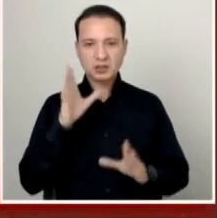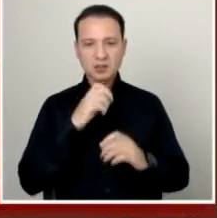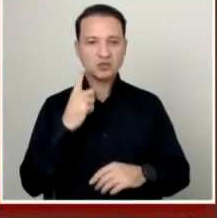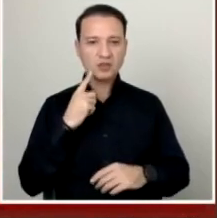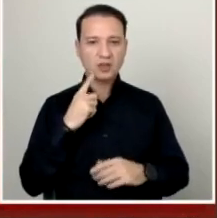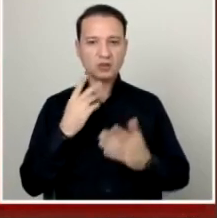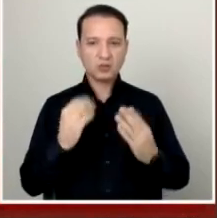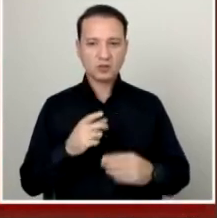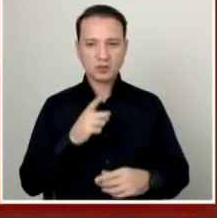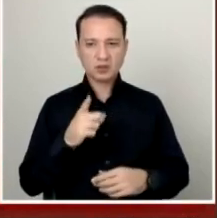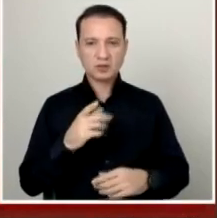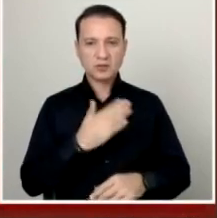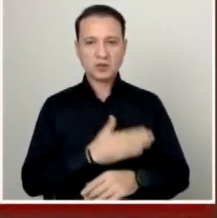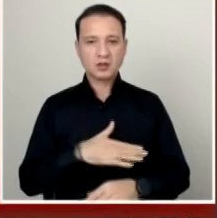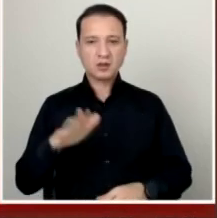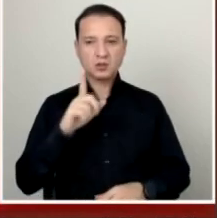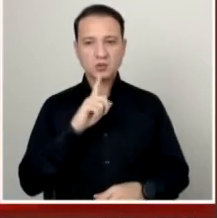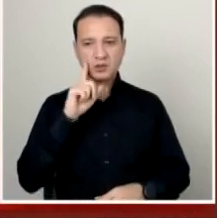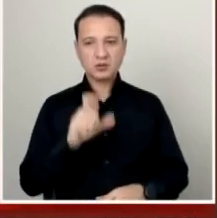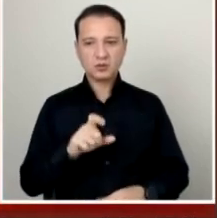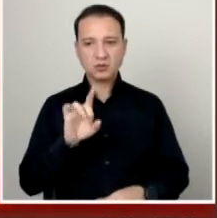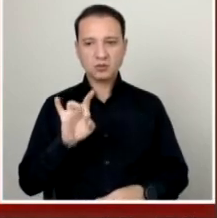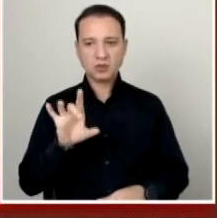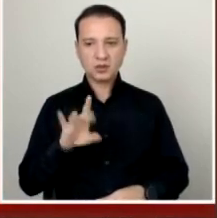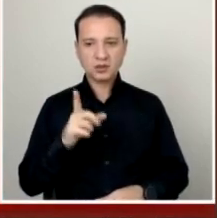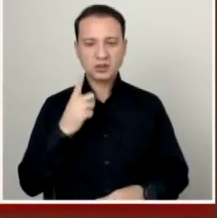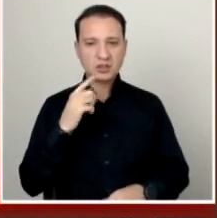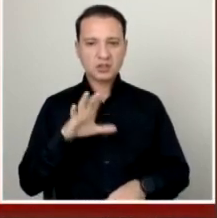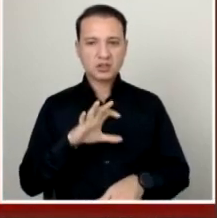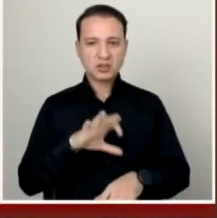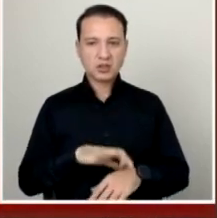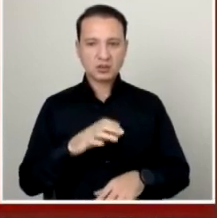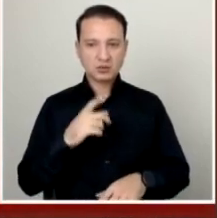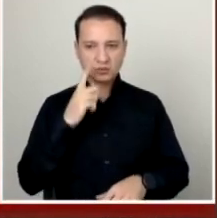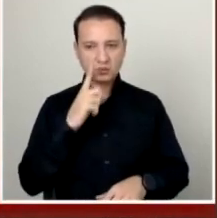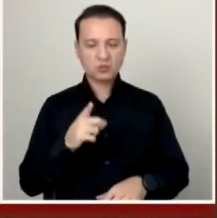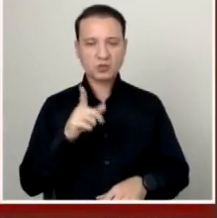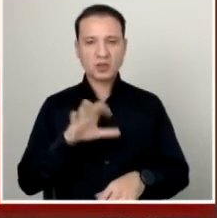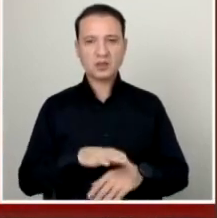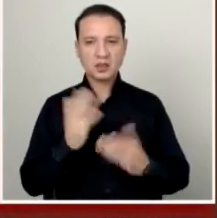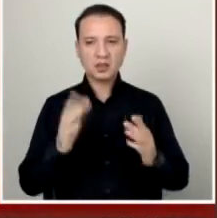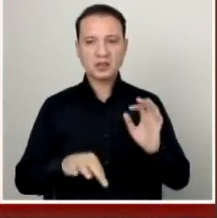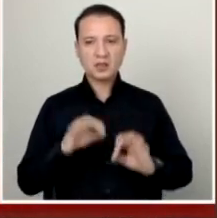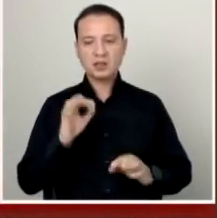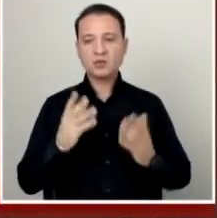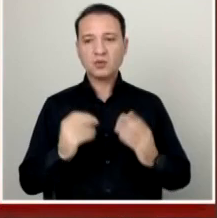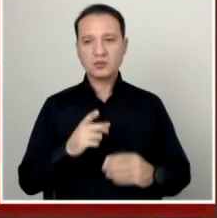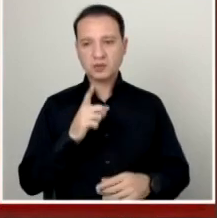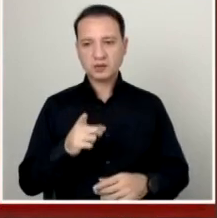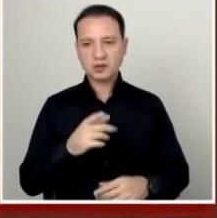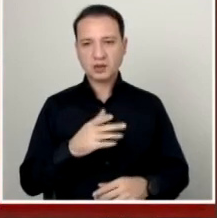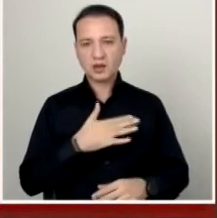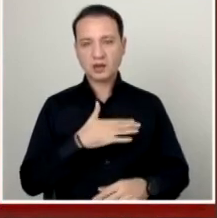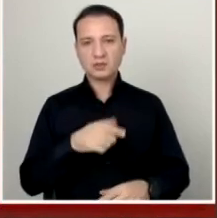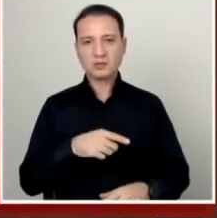olabilir. Ülkemizde her 100 kişiden 15'inde gizli şeker görülüyor ve bu rahatsızlık eğer tedavi edilmezse kalp damar